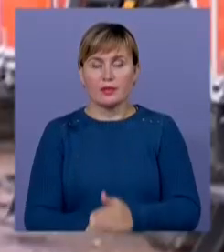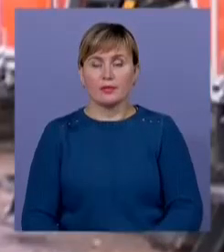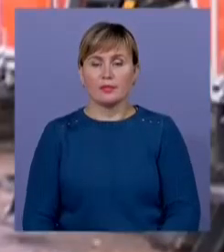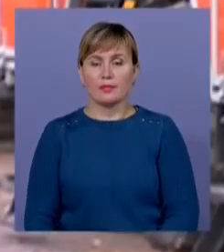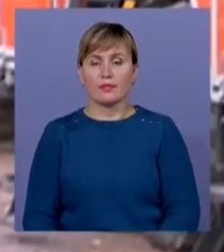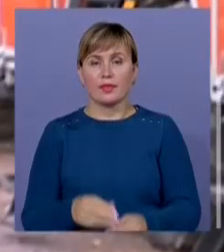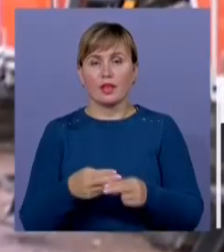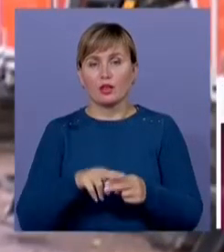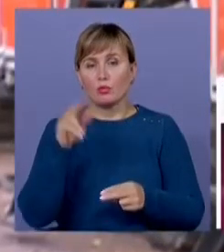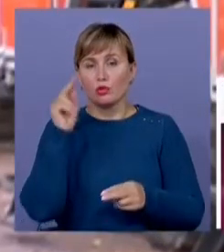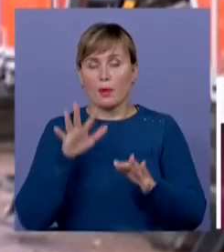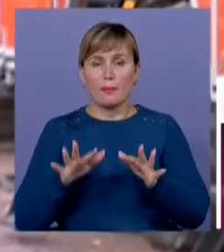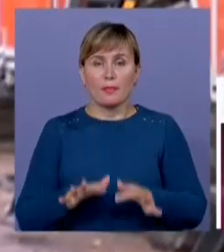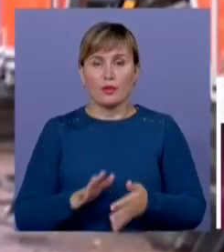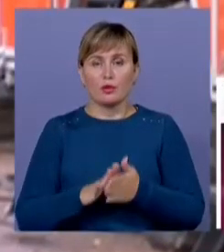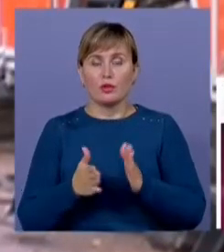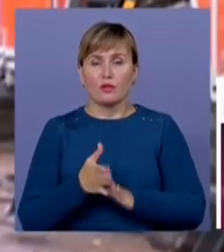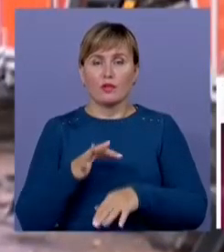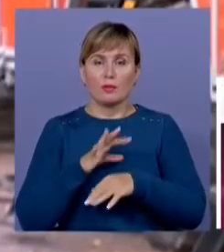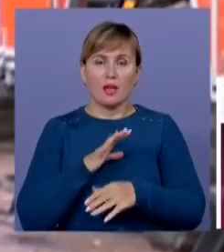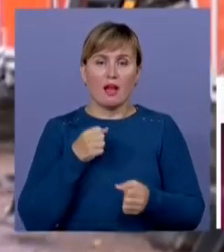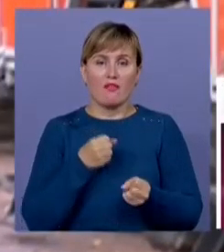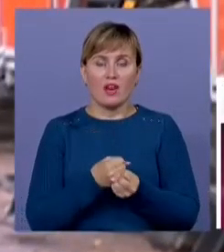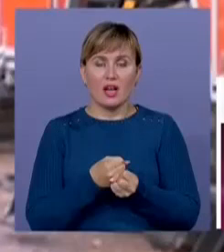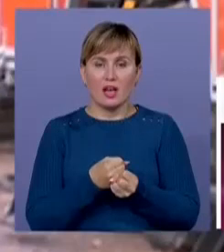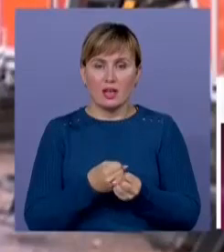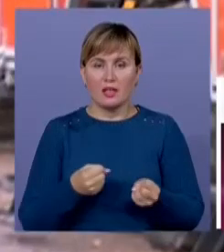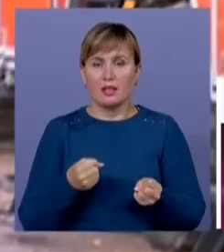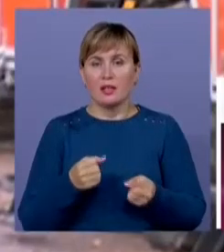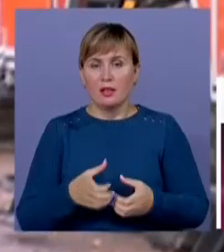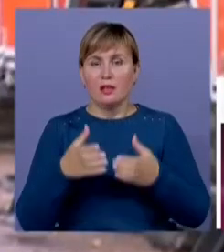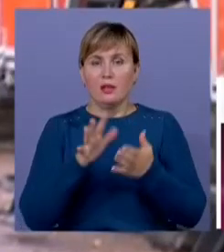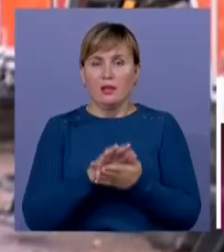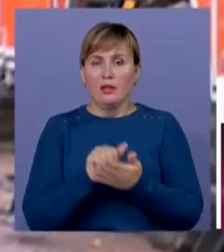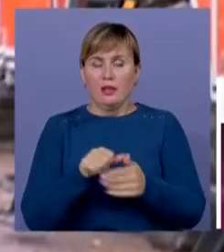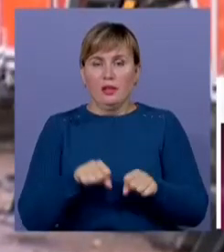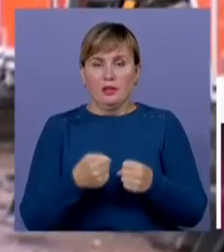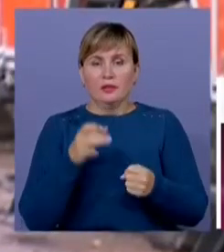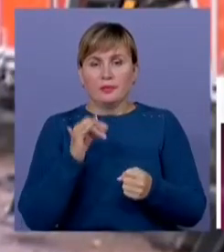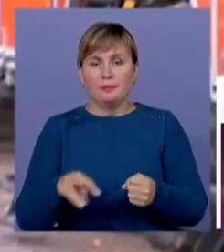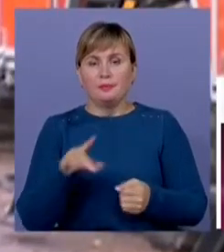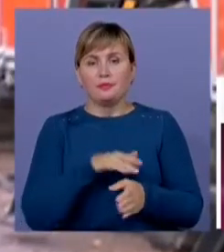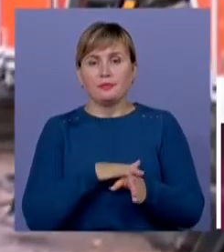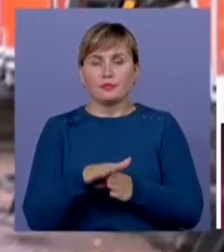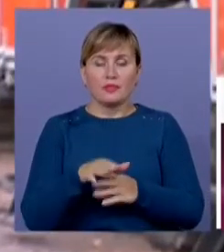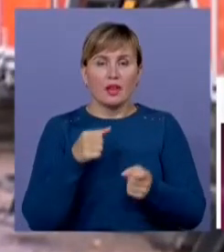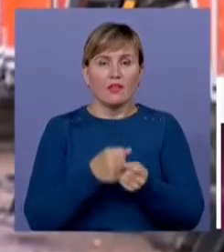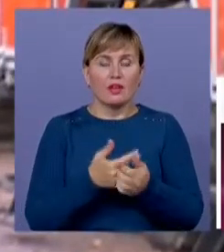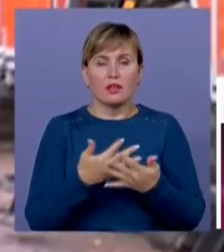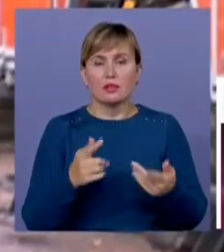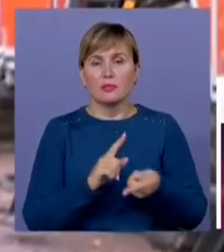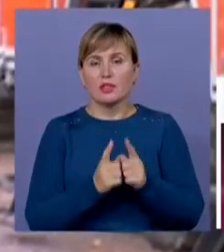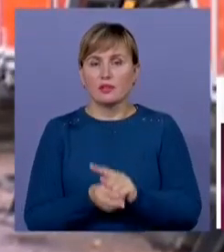На этом учебном месте условно произошла авария в локальной котельной. Вот, и мы осуществляем аварийный перевод